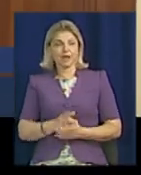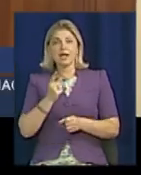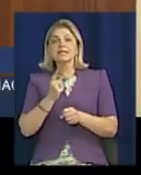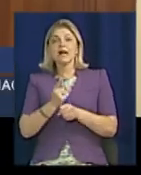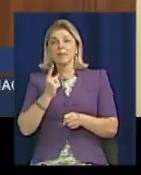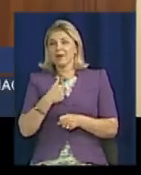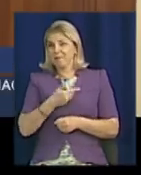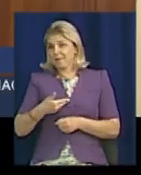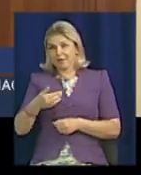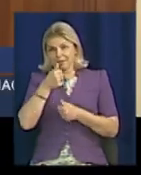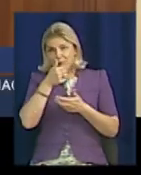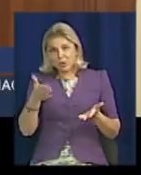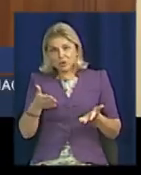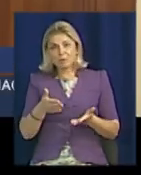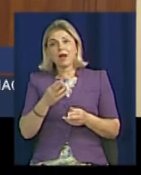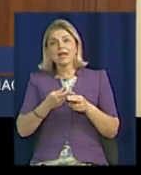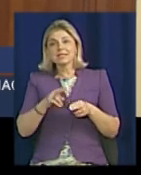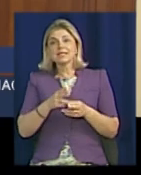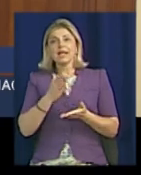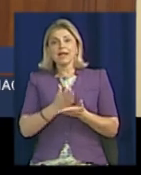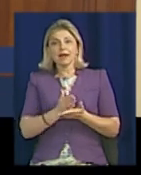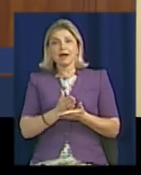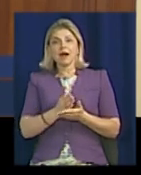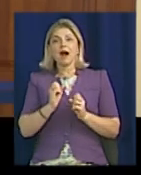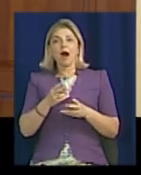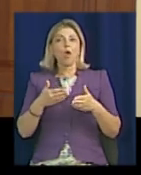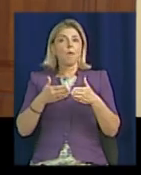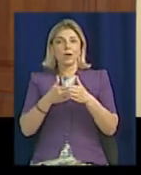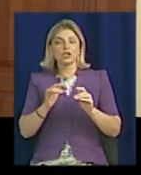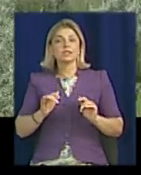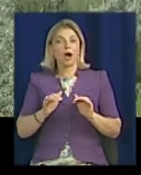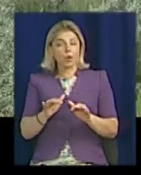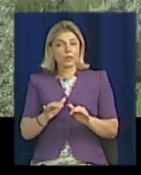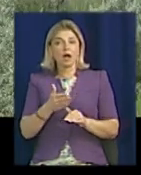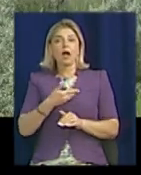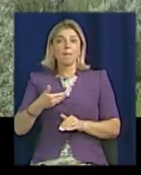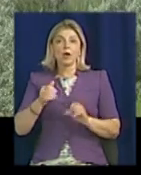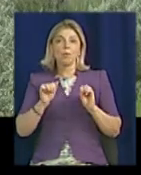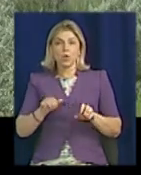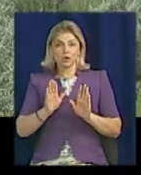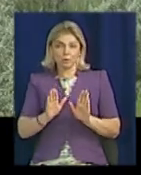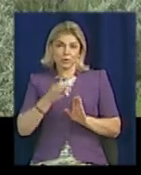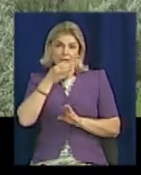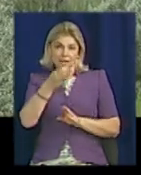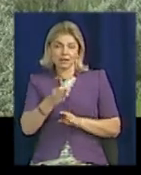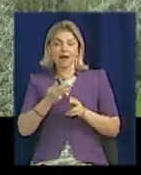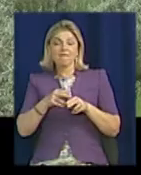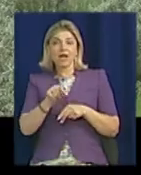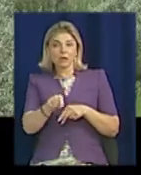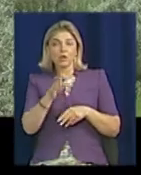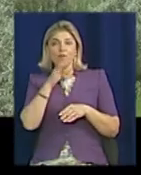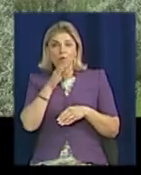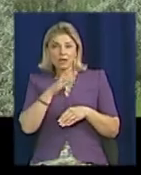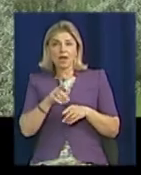Забороняти ми не можемо. Це є, ну, скажімо так, обмежувальні заходи. Ми можемо тільки сказати, що в цій воді